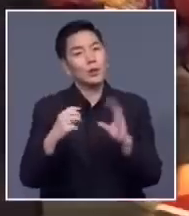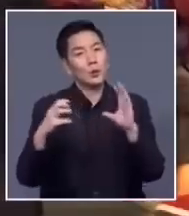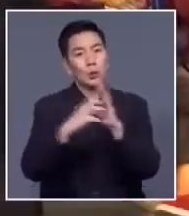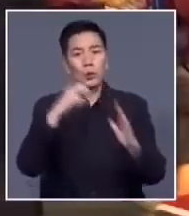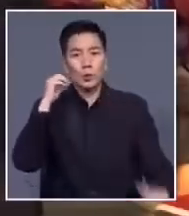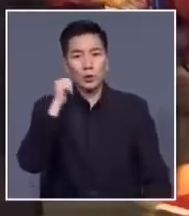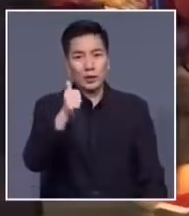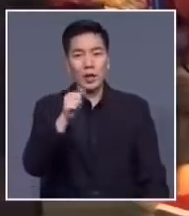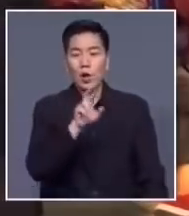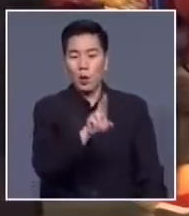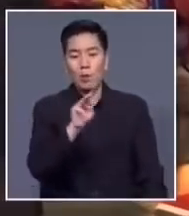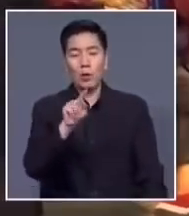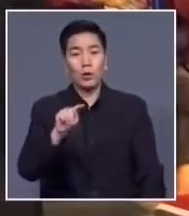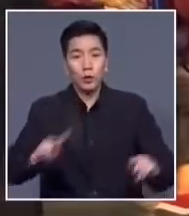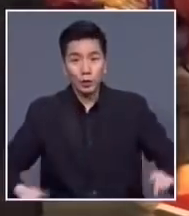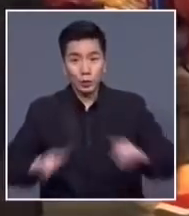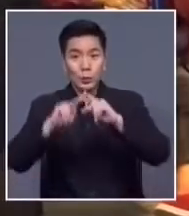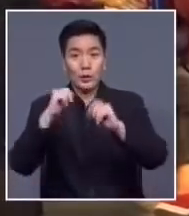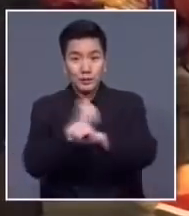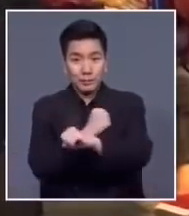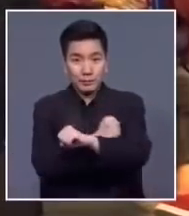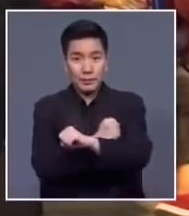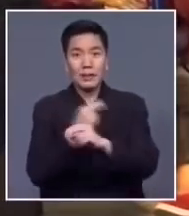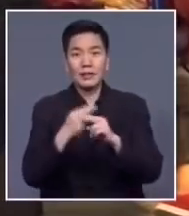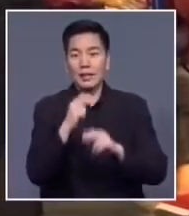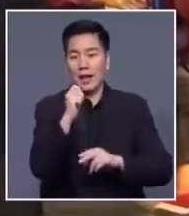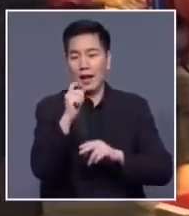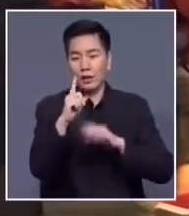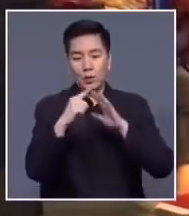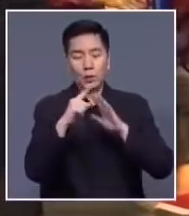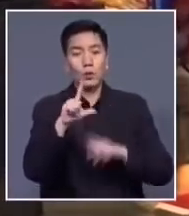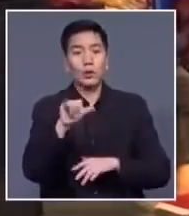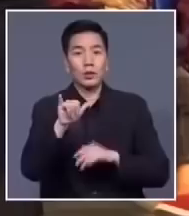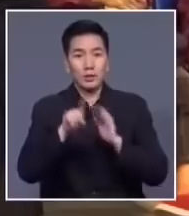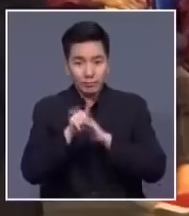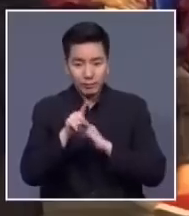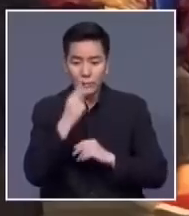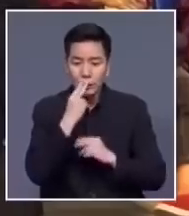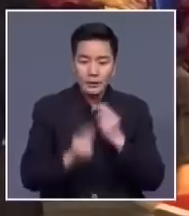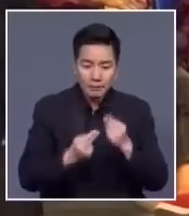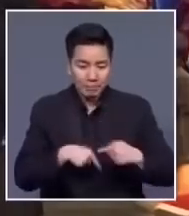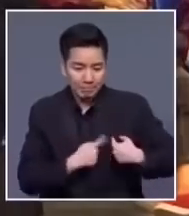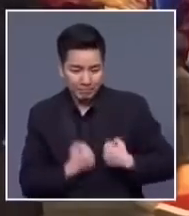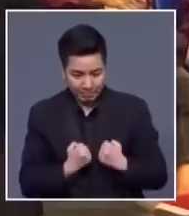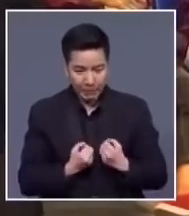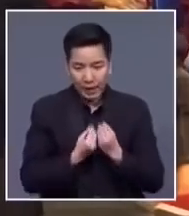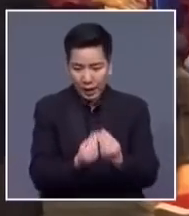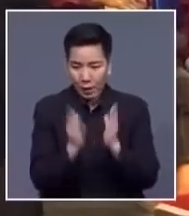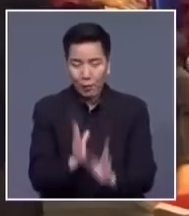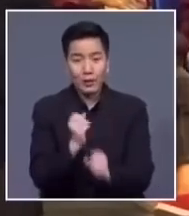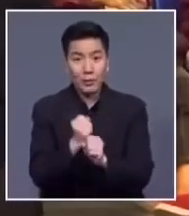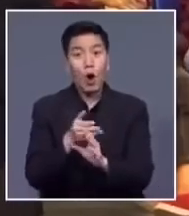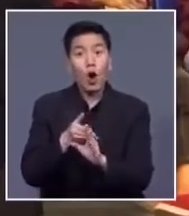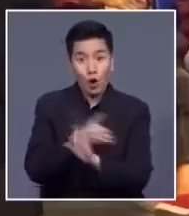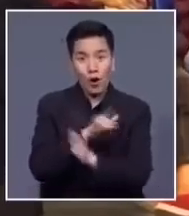เลยนะครับที่ท่านรัฐมนตรีว่าการกระทรวงแรงงานครับพลตำรวจเอกอดุลแสงสิงแก้วนะครับเดินทางมาตรวจเยี่ยมแล้วก็ให้กำลังใจพี่น้องแรงงานไทยก่อนที่จ